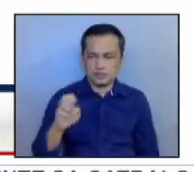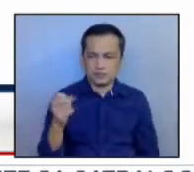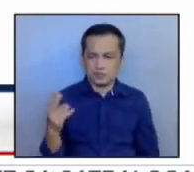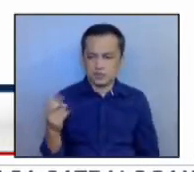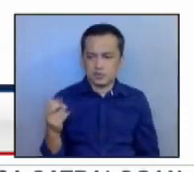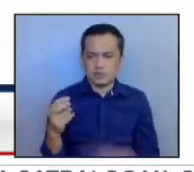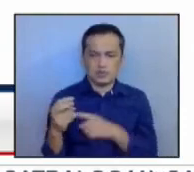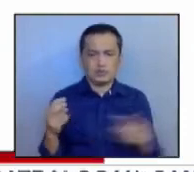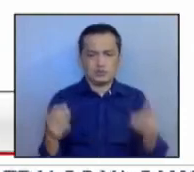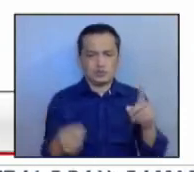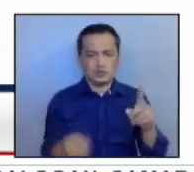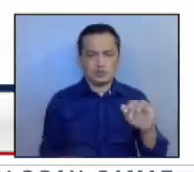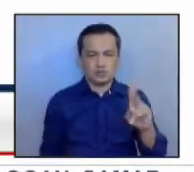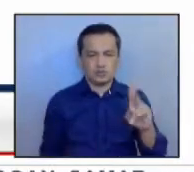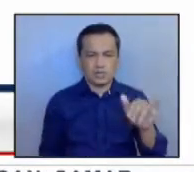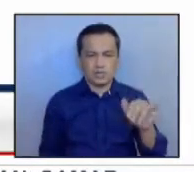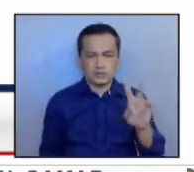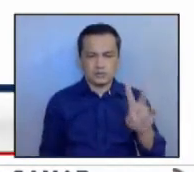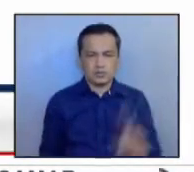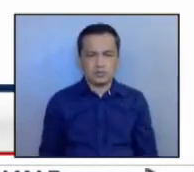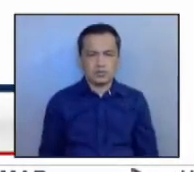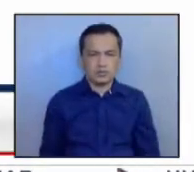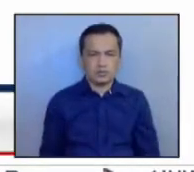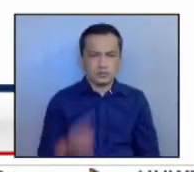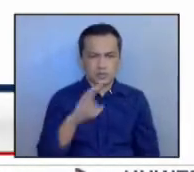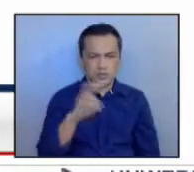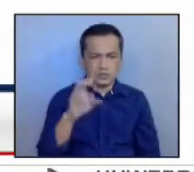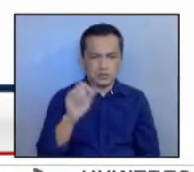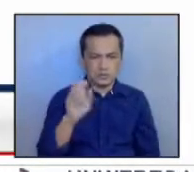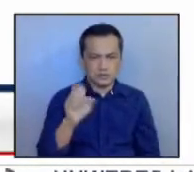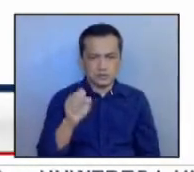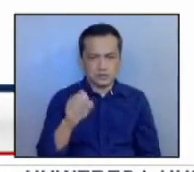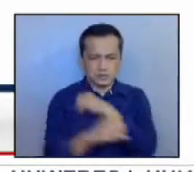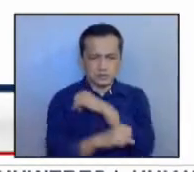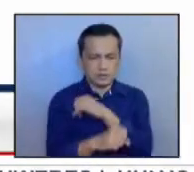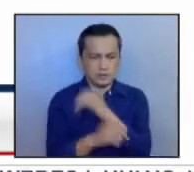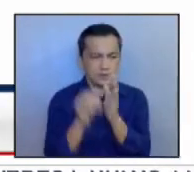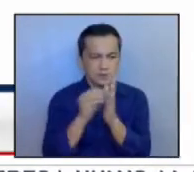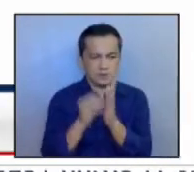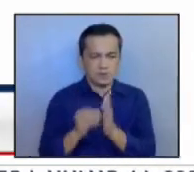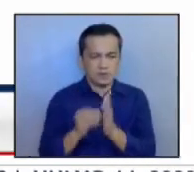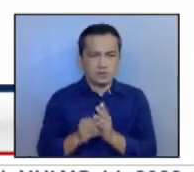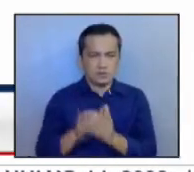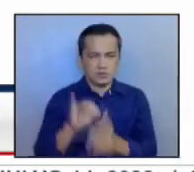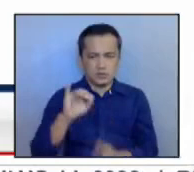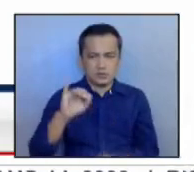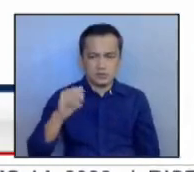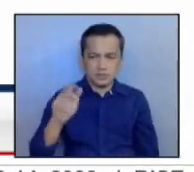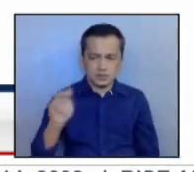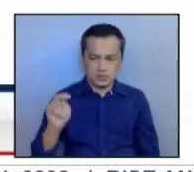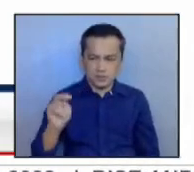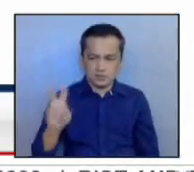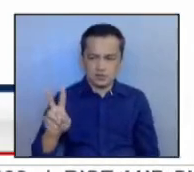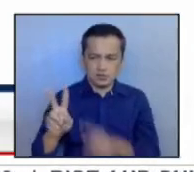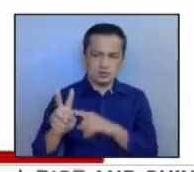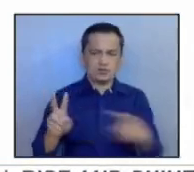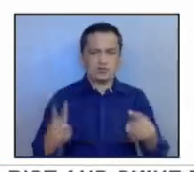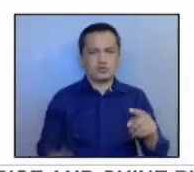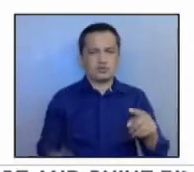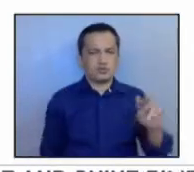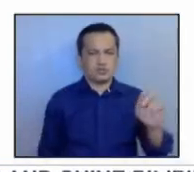2. Aabot naman sa higit 200 kaso ng pagnanakaw ang naitala mula January 2 hanggang June